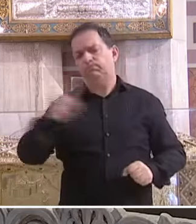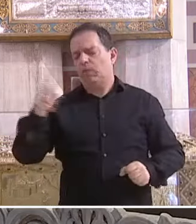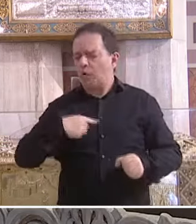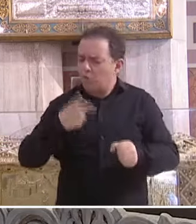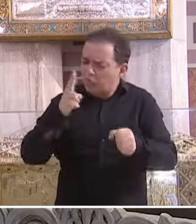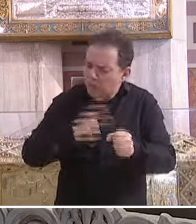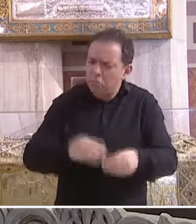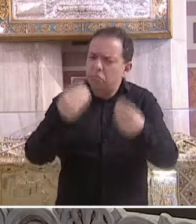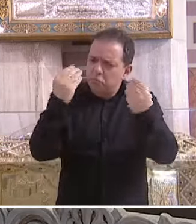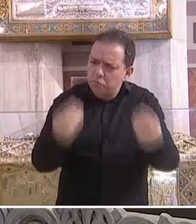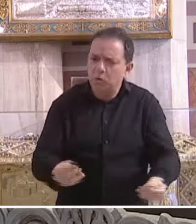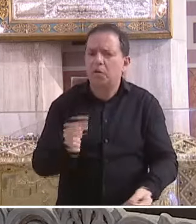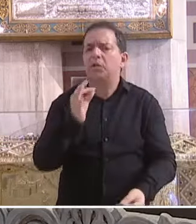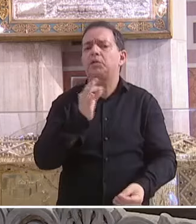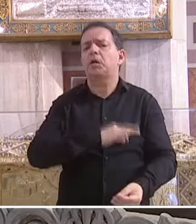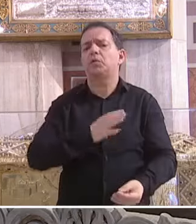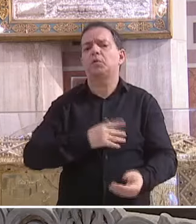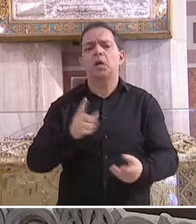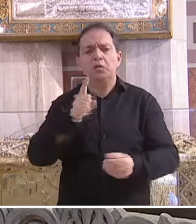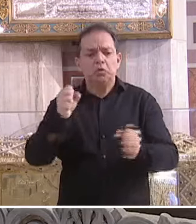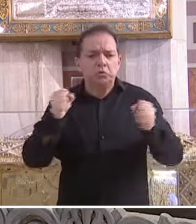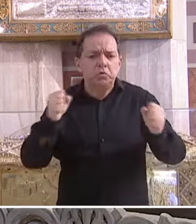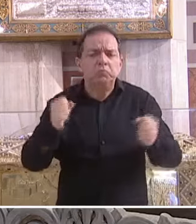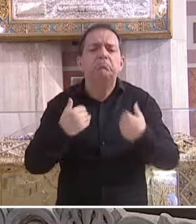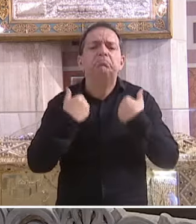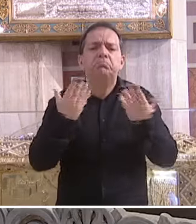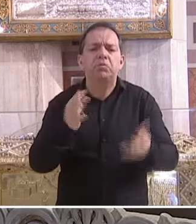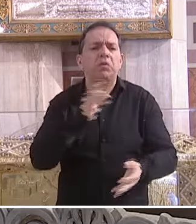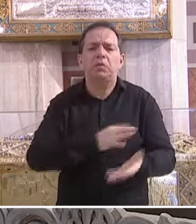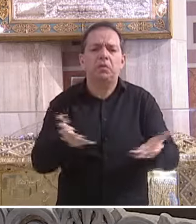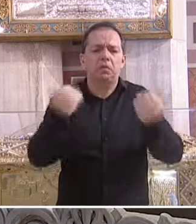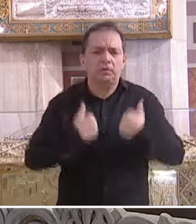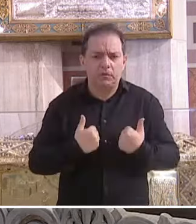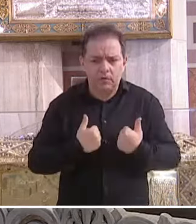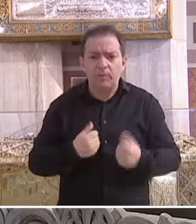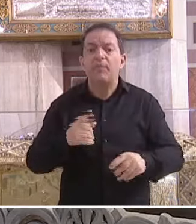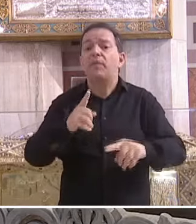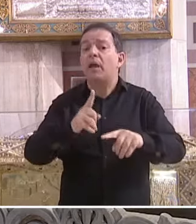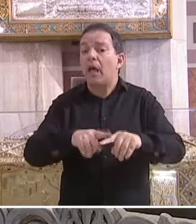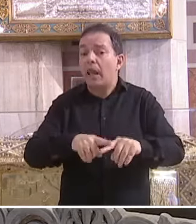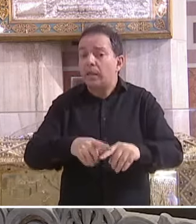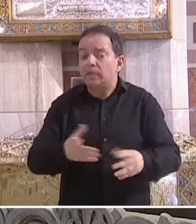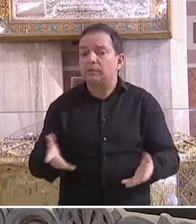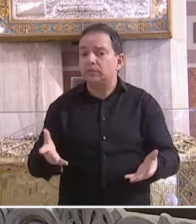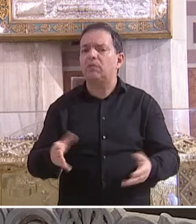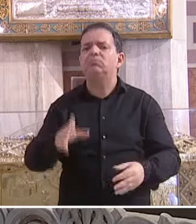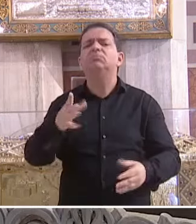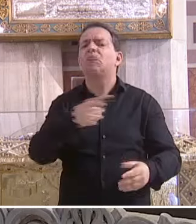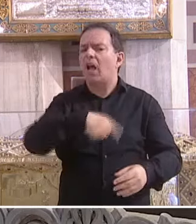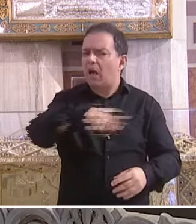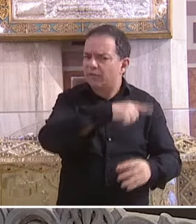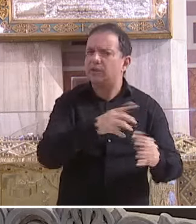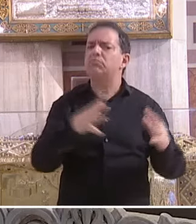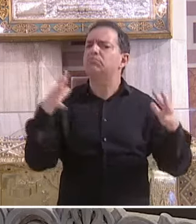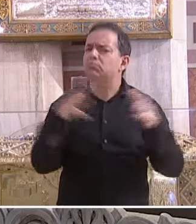θα ωφελήσει περισσότερο από την ζωή μου. Οι Έλληνες, οι άνδρες της μάχης, θα